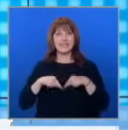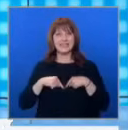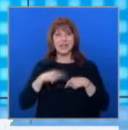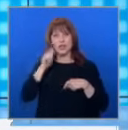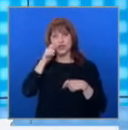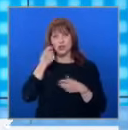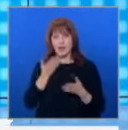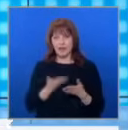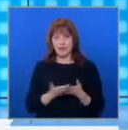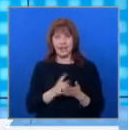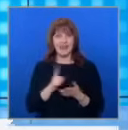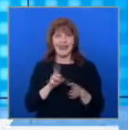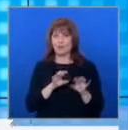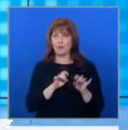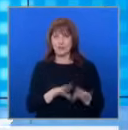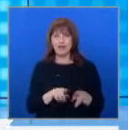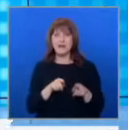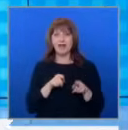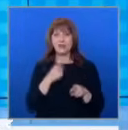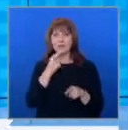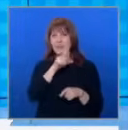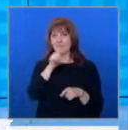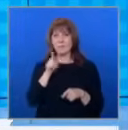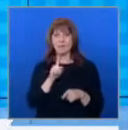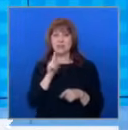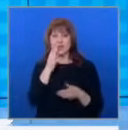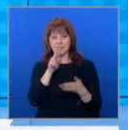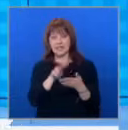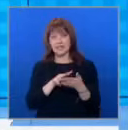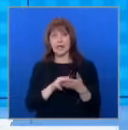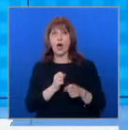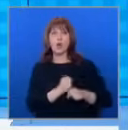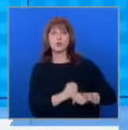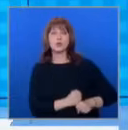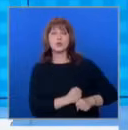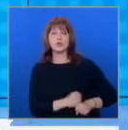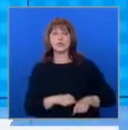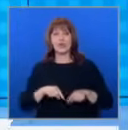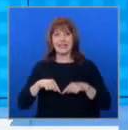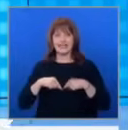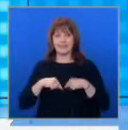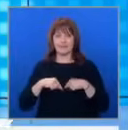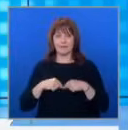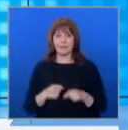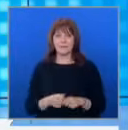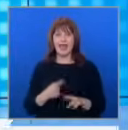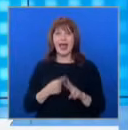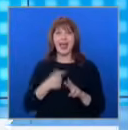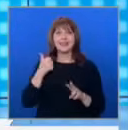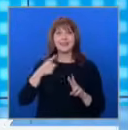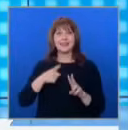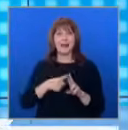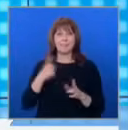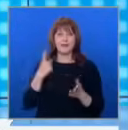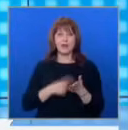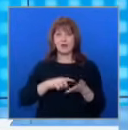е процесуално недопустима, тъй като този въпрос трябва да бъде разгледан от Конституционния съд. НАПЕ